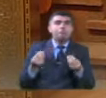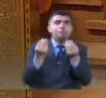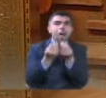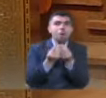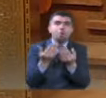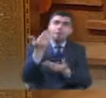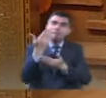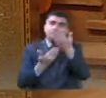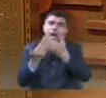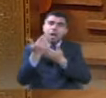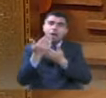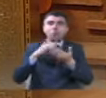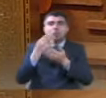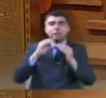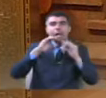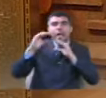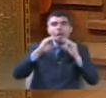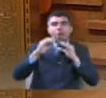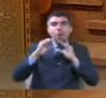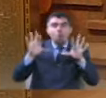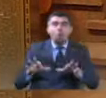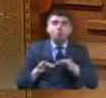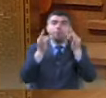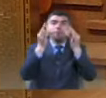كنحاولوا نتفقوا باش نلقاو واحد الحل